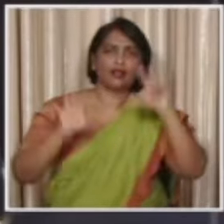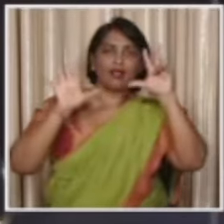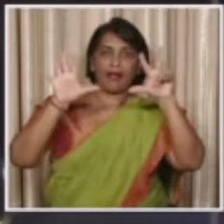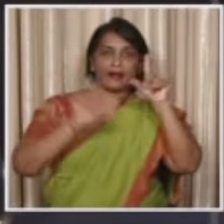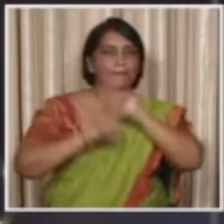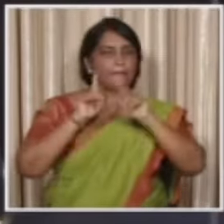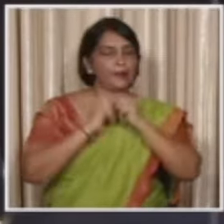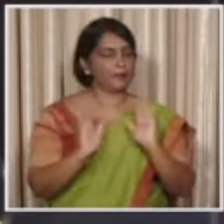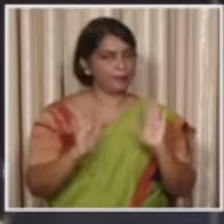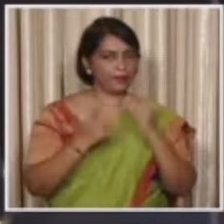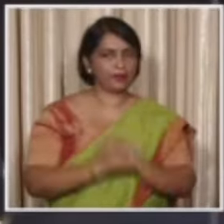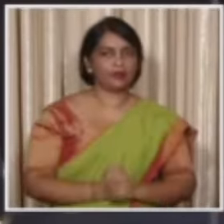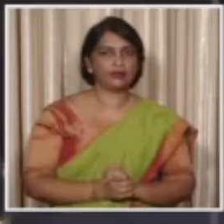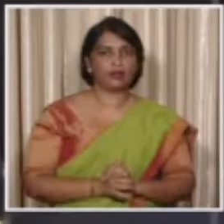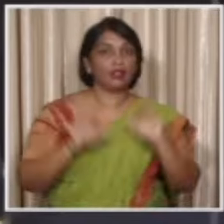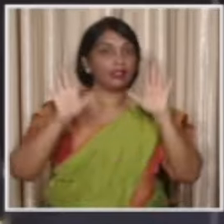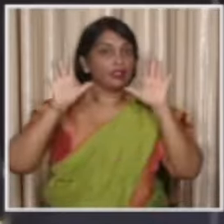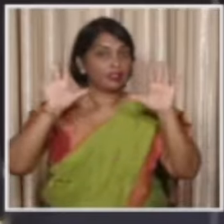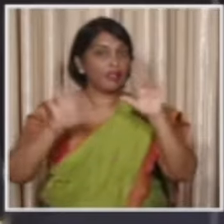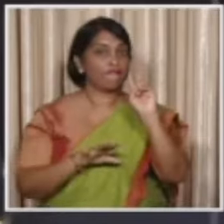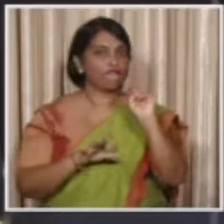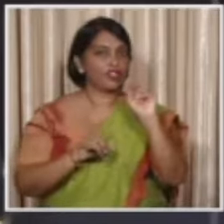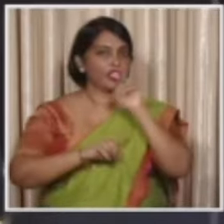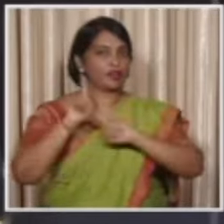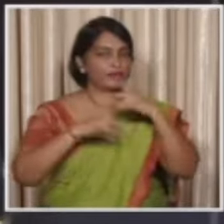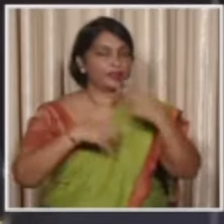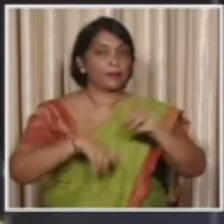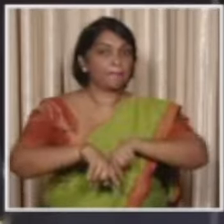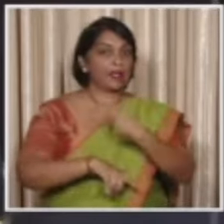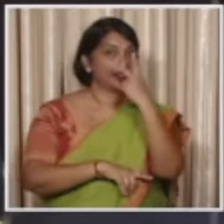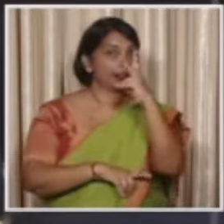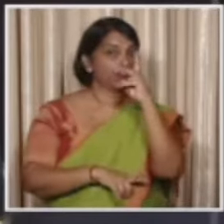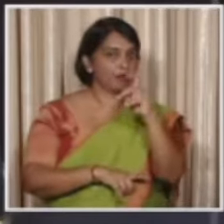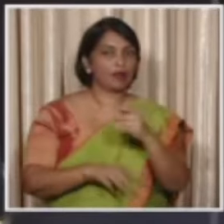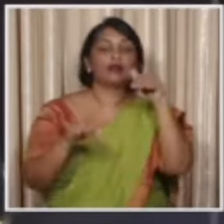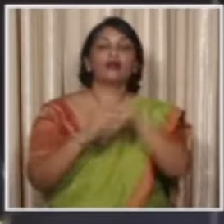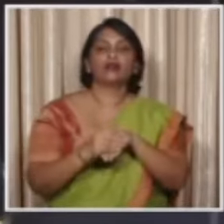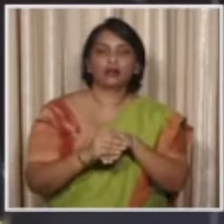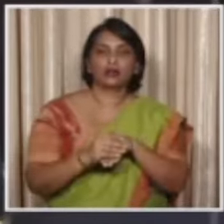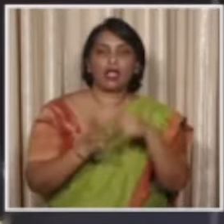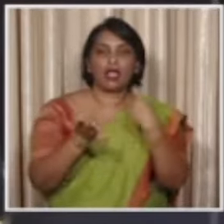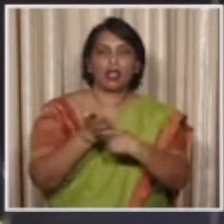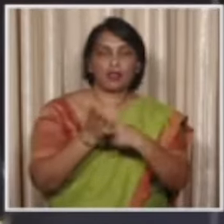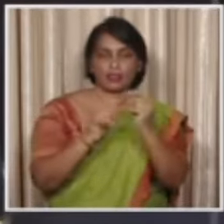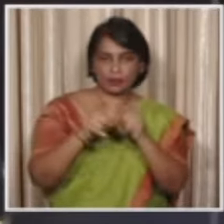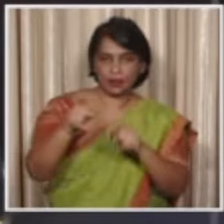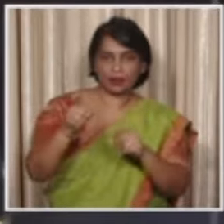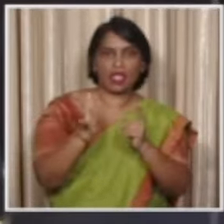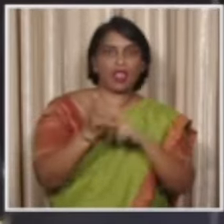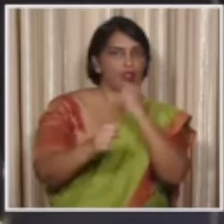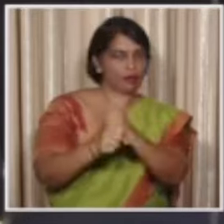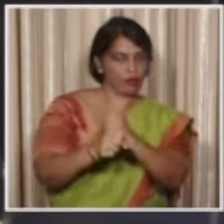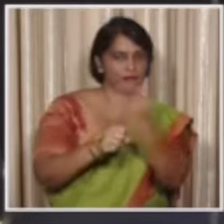පටන් ගත්තේ. 10යි 20යි මීටම ඉවරනකොට පෑ දෙකමාරා. කවුද හිටියේ? රමේෂ් පතිරණ, නාලක